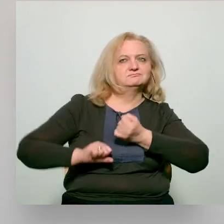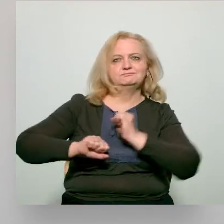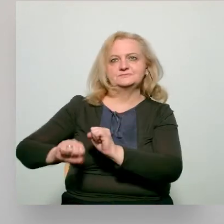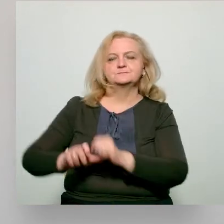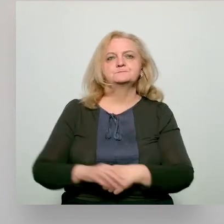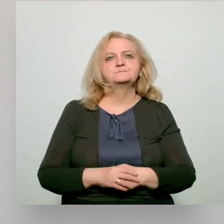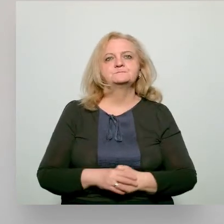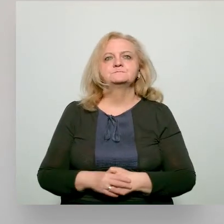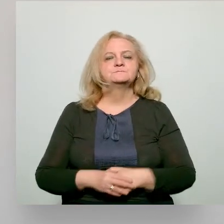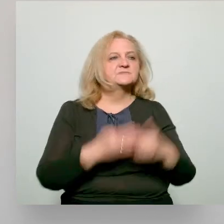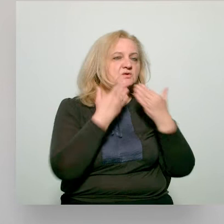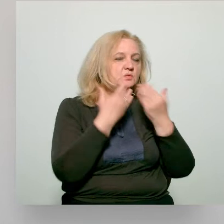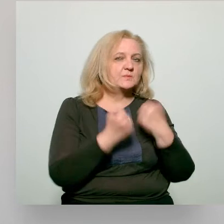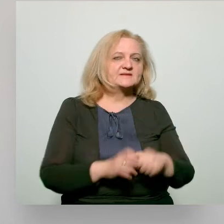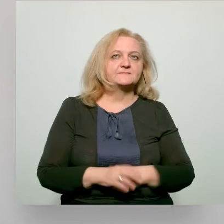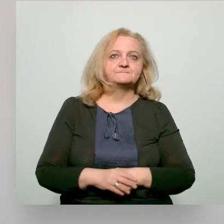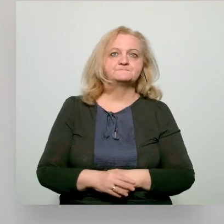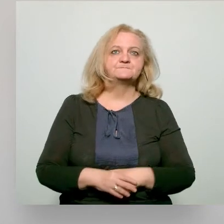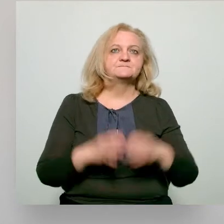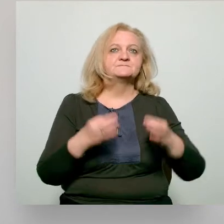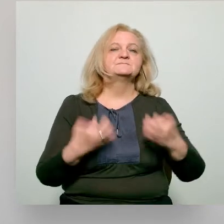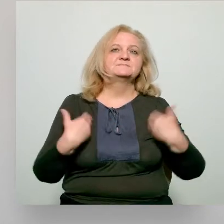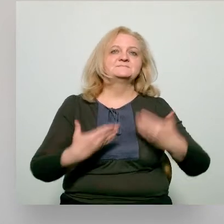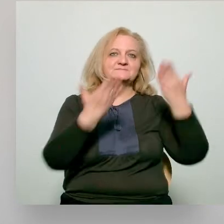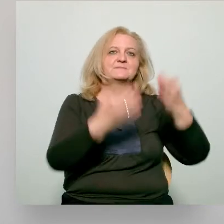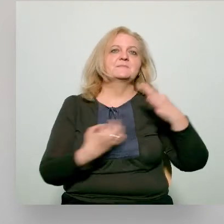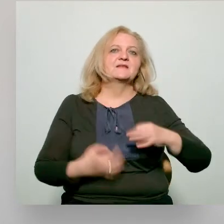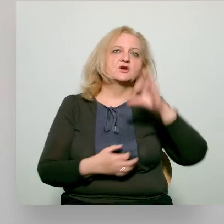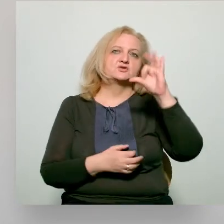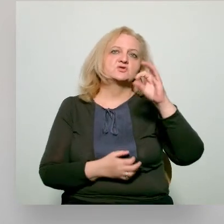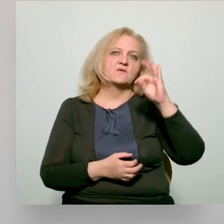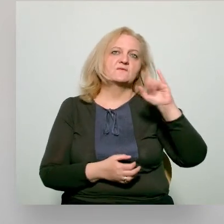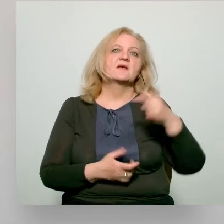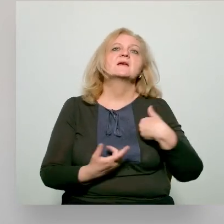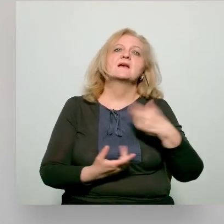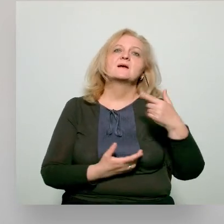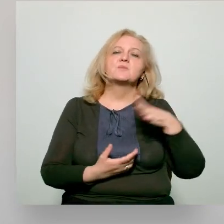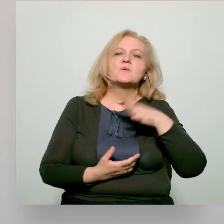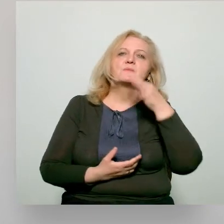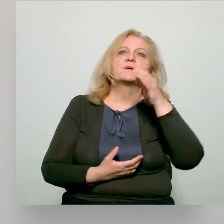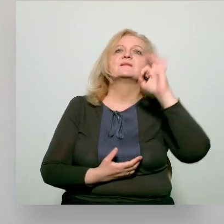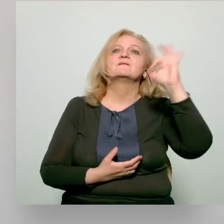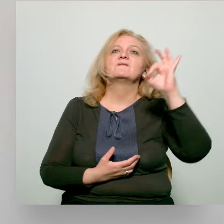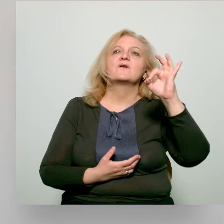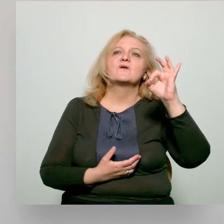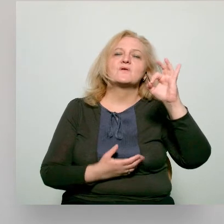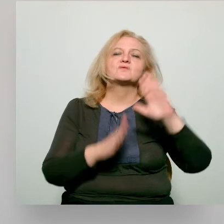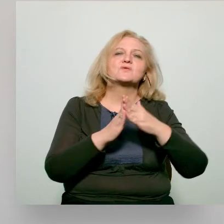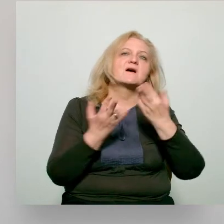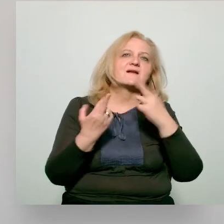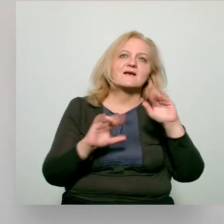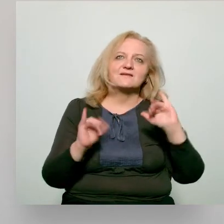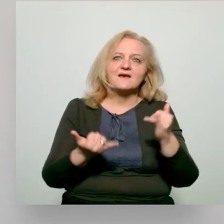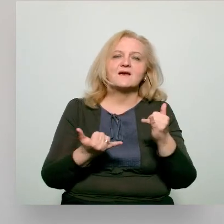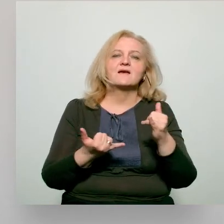Dziękuję bardzo. Teraz chciałem do pani Sofii się zwrócić. Tu pytałem o reakcję na pani książkę